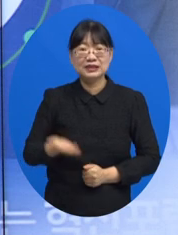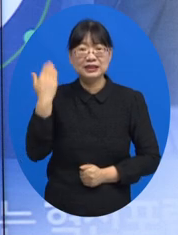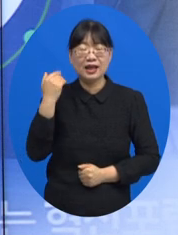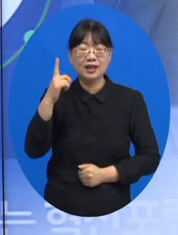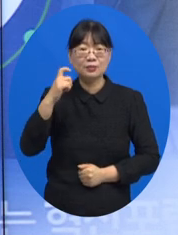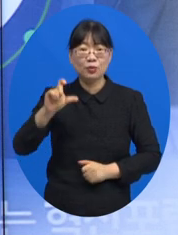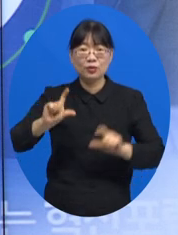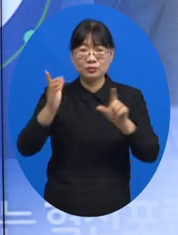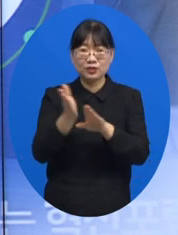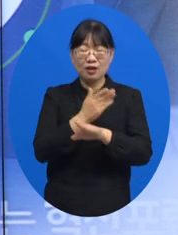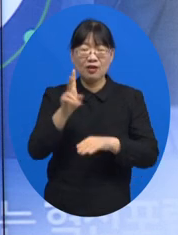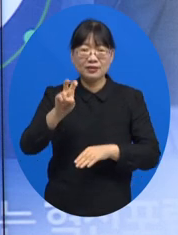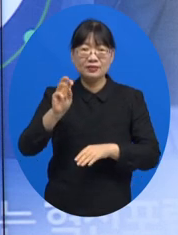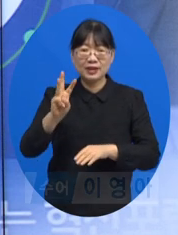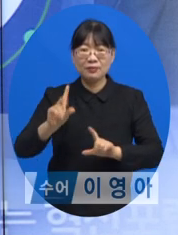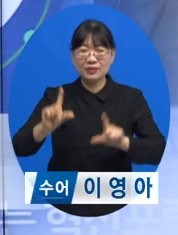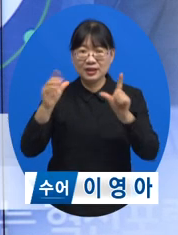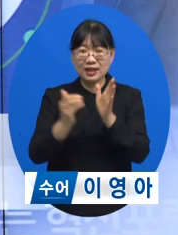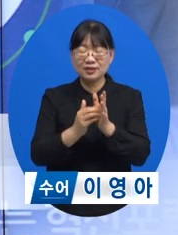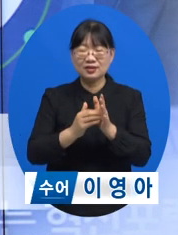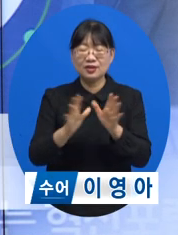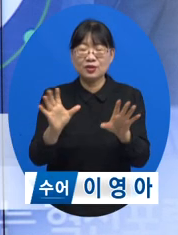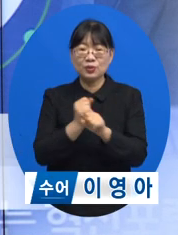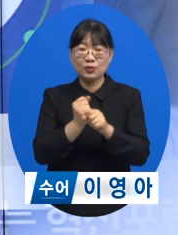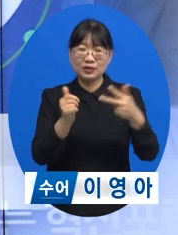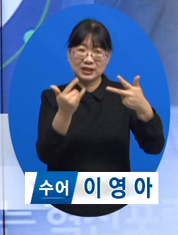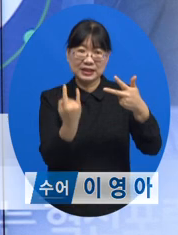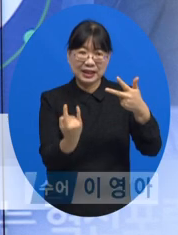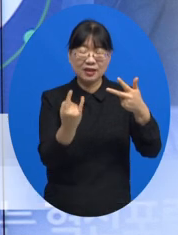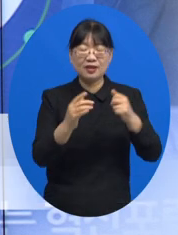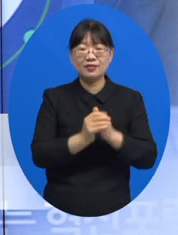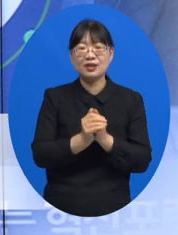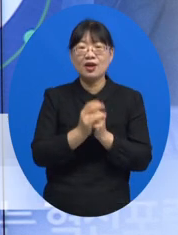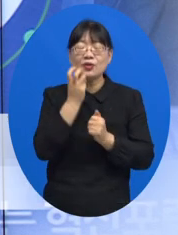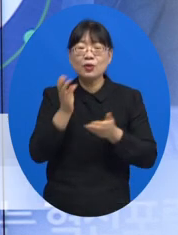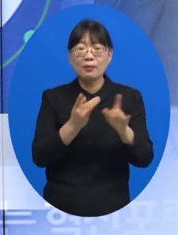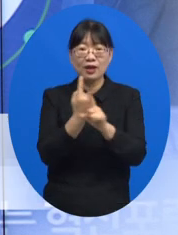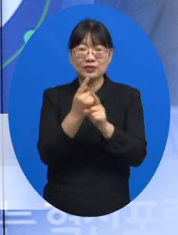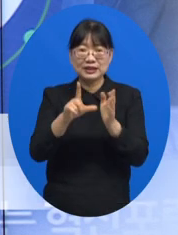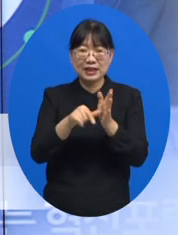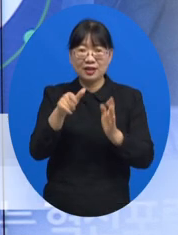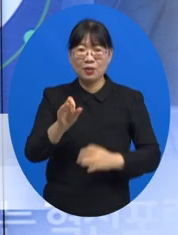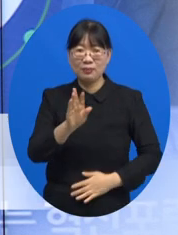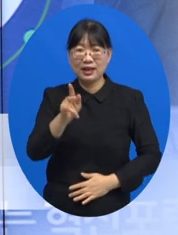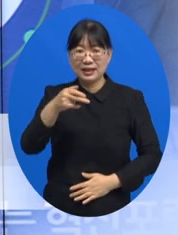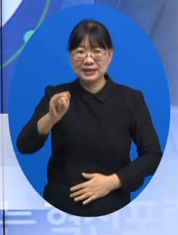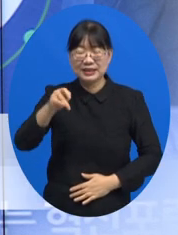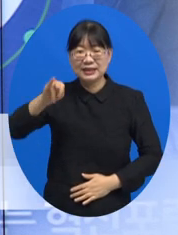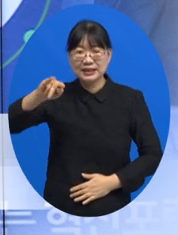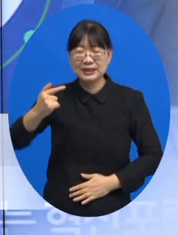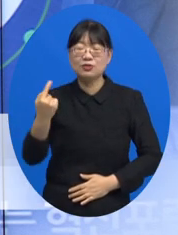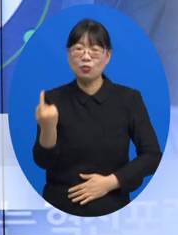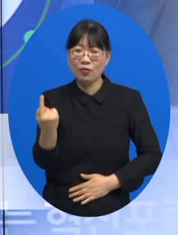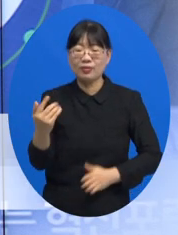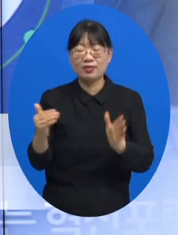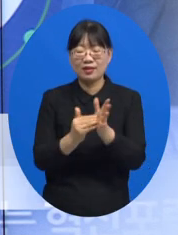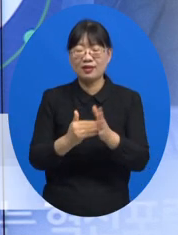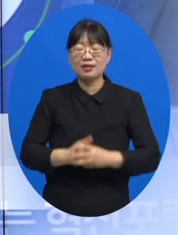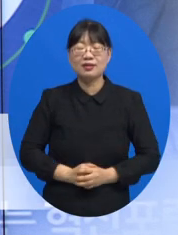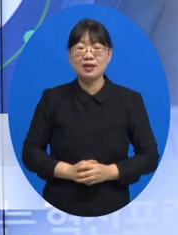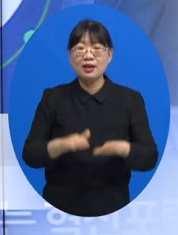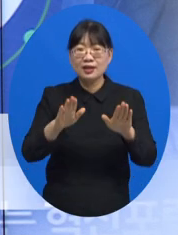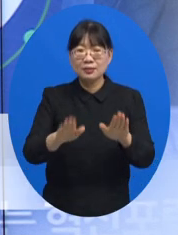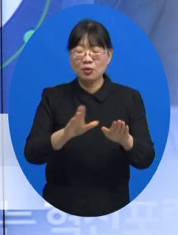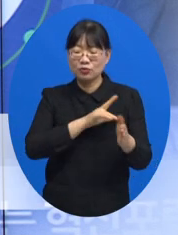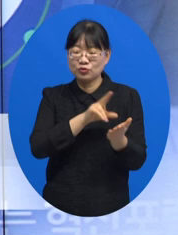지난 15일부터 23일까지 총 7회에 걸쳐 열린 경기도를 바꾸는 시간 경바시 시즌 1이 마무리됐습니다 이번